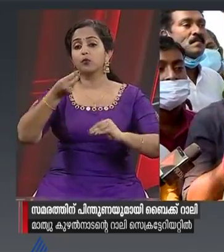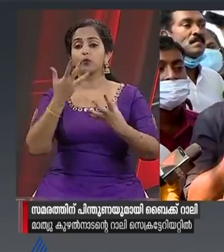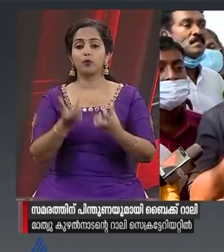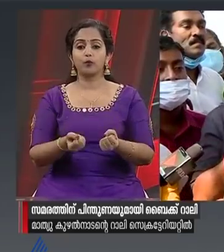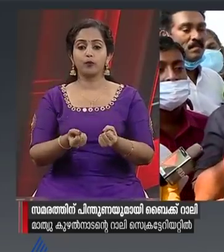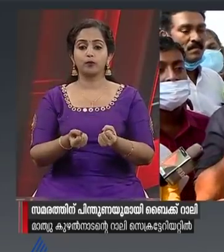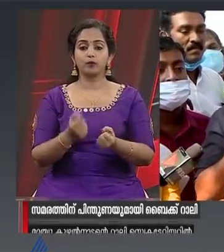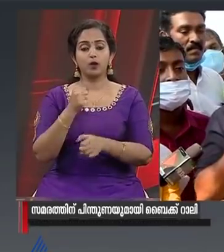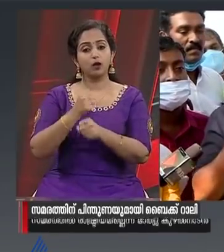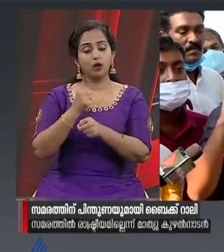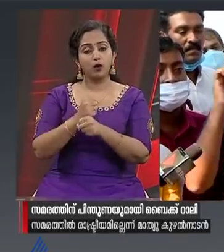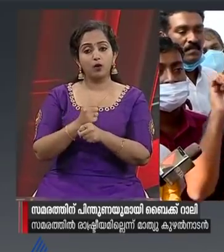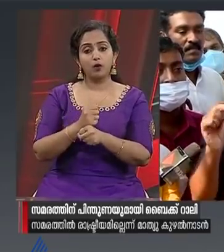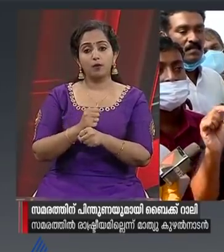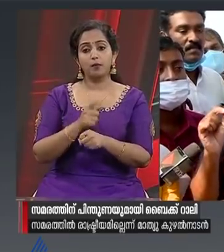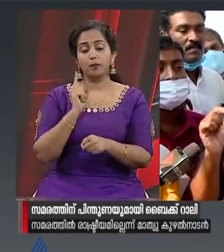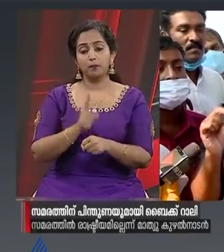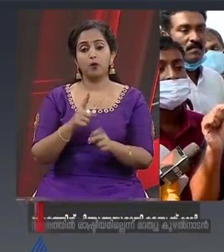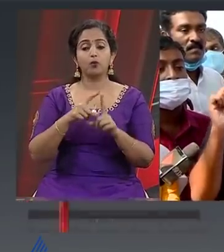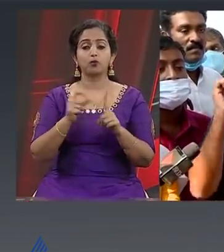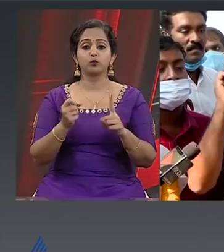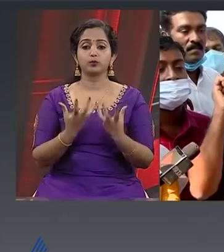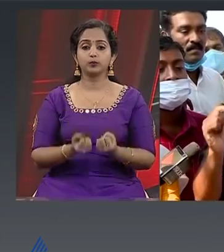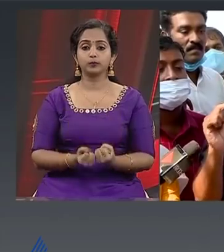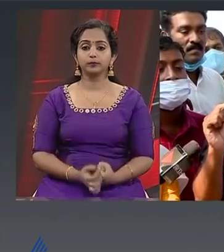ഘട്ടത്തിൽ ആവശ്യപ്പെട്ടുകൊണ്ട് ഇതൊരു സൂചന മാത്രമാണ്.